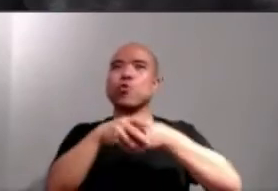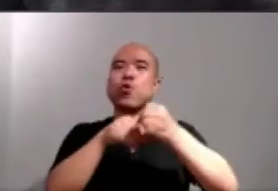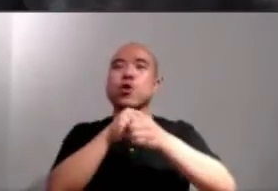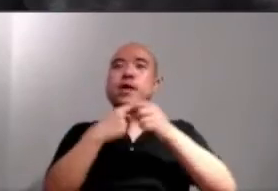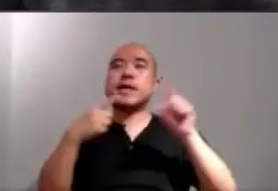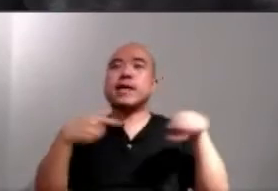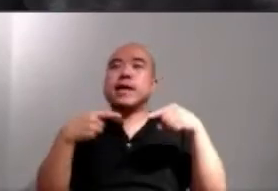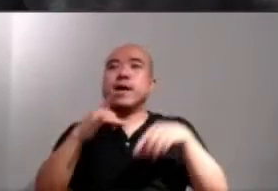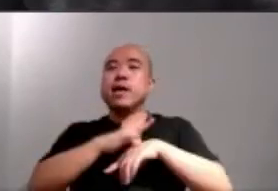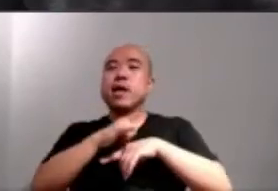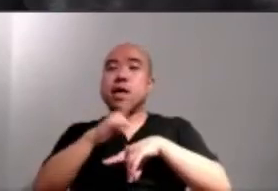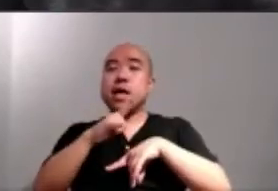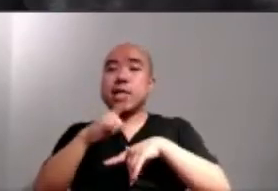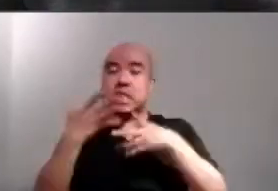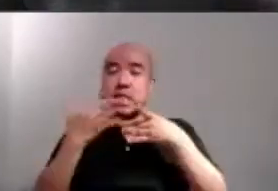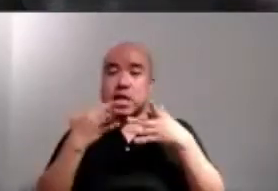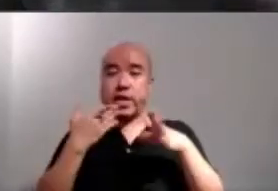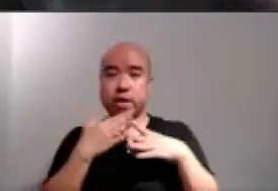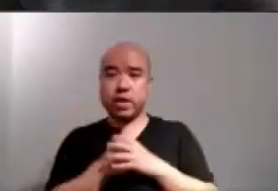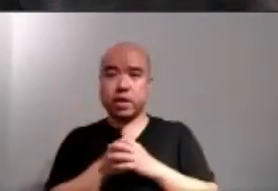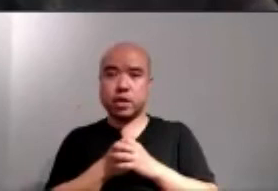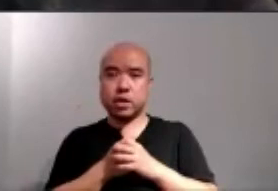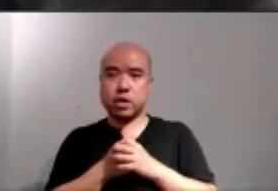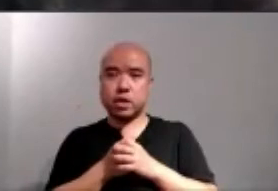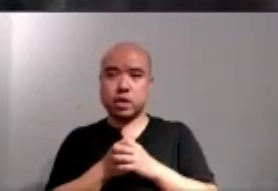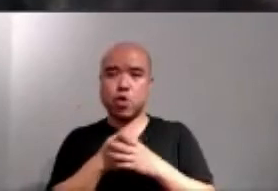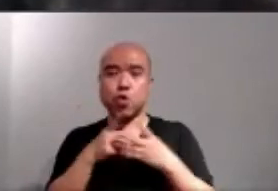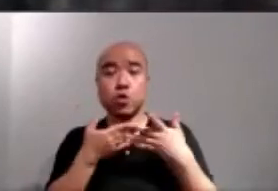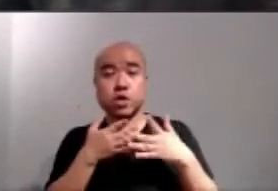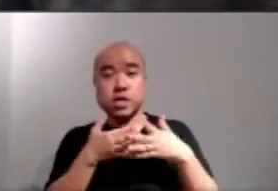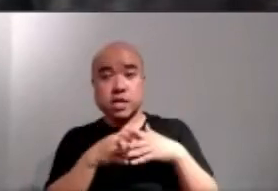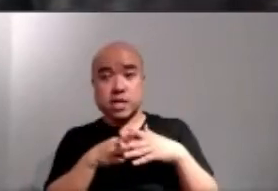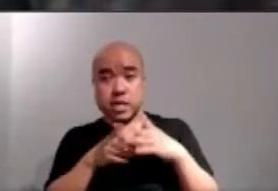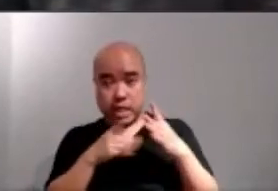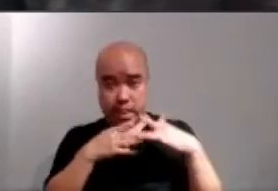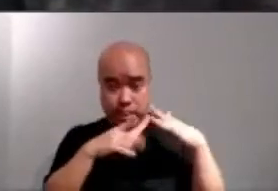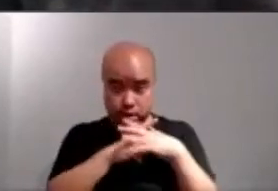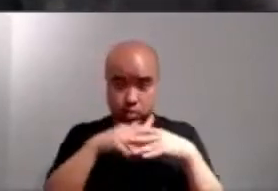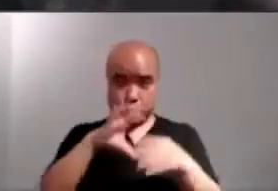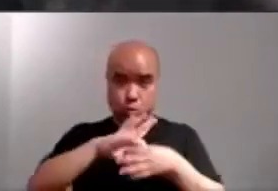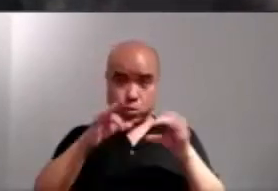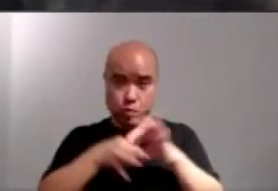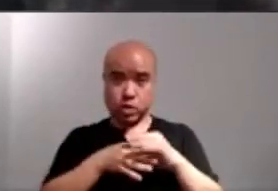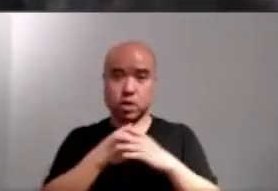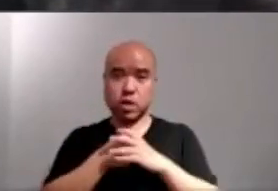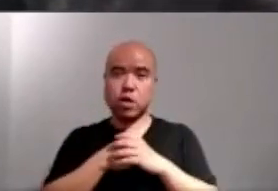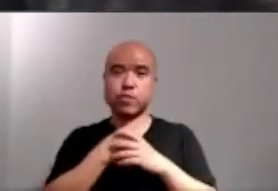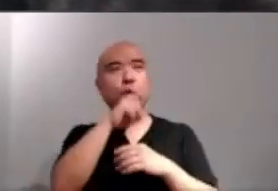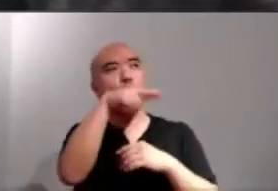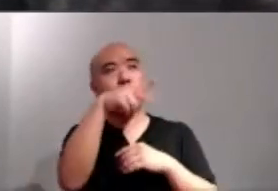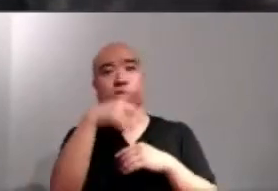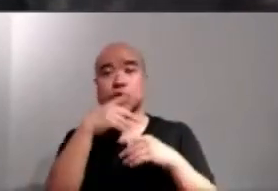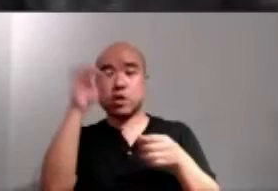咧，就係特殊奧運嗰陣時嘅主題曲。咁嗰陣時好榮幸啦，揾咗一個新加坡嘅女歌手何雨珊同